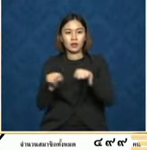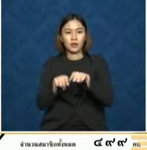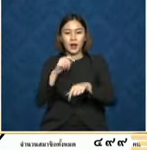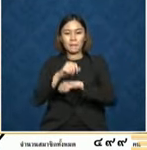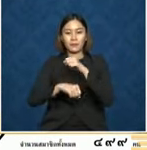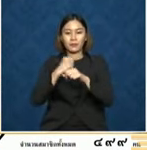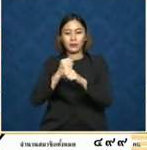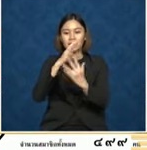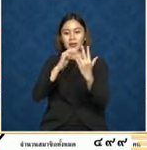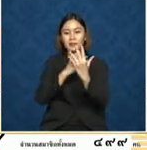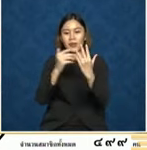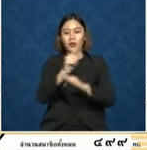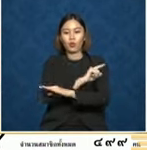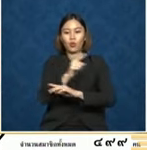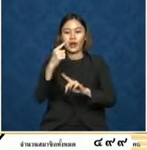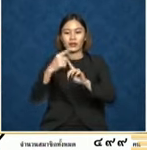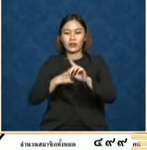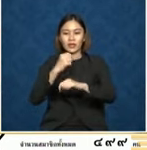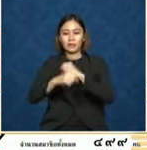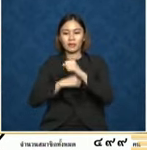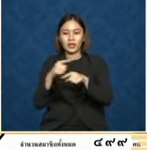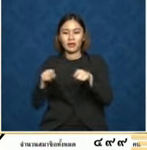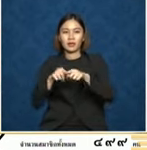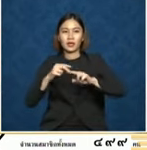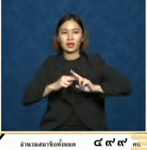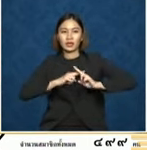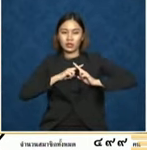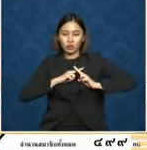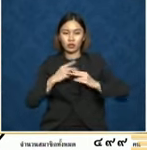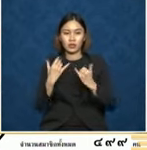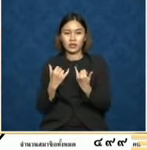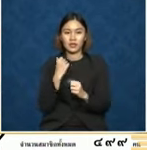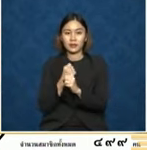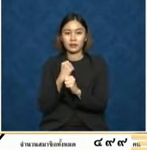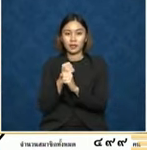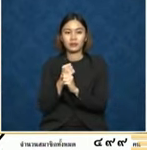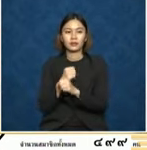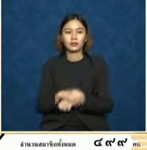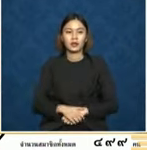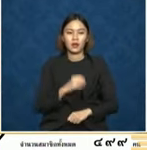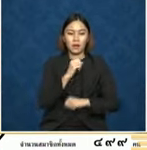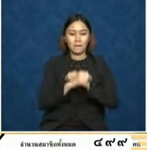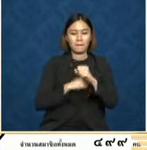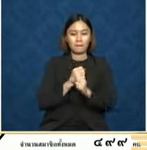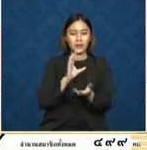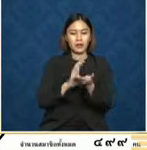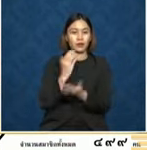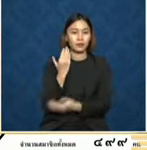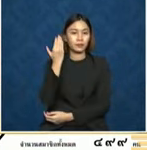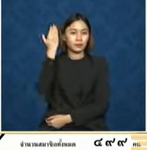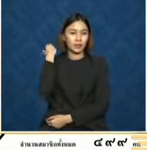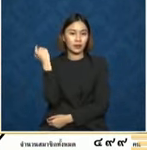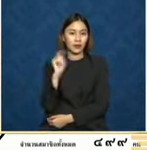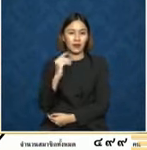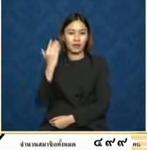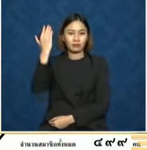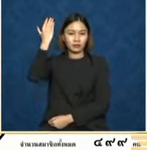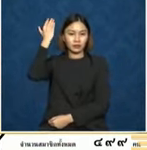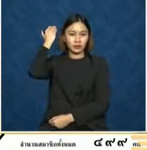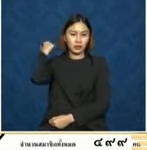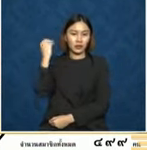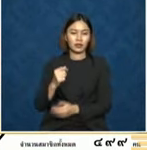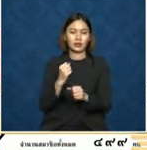ปฏิทินหรือของภาคเอกชนที่เขาใช้งานกันอยู่นะครับซึ่งในปีงบประมาณที่ผ่านมาที่ในอดีตที่ผ่านมา